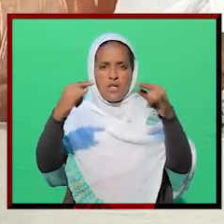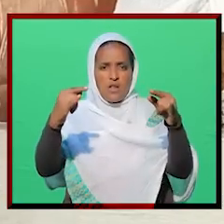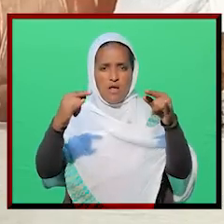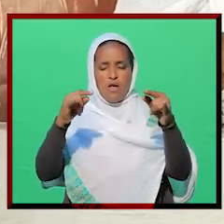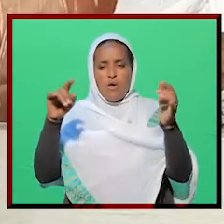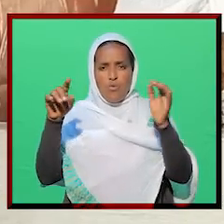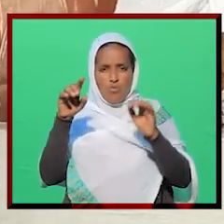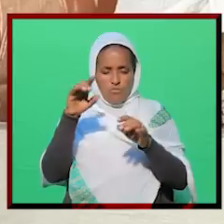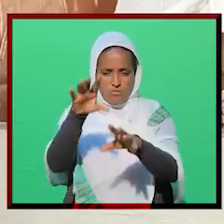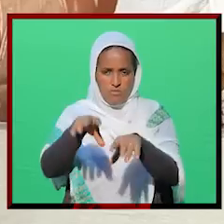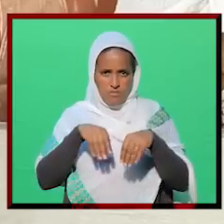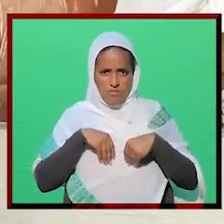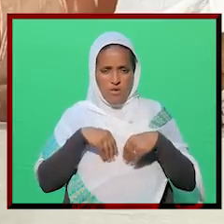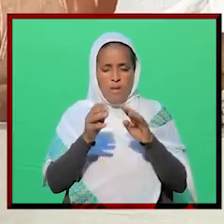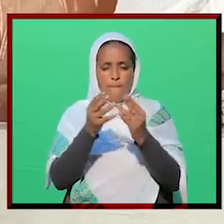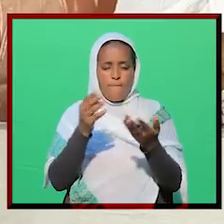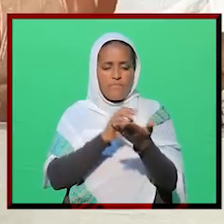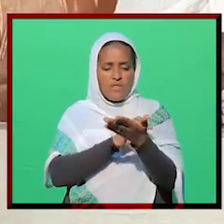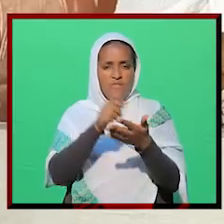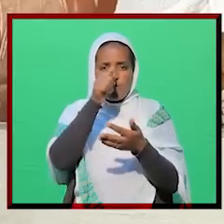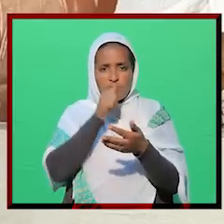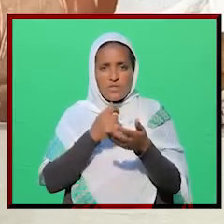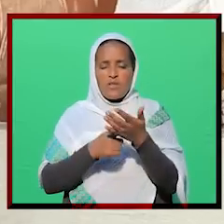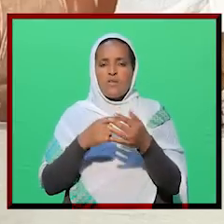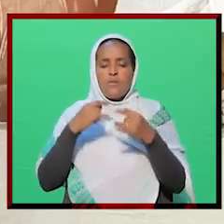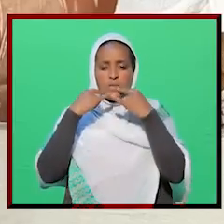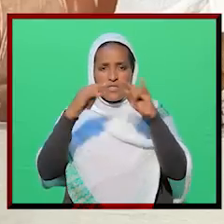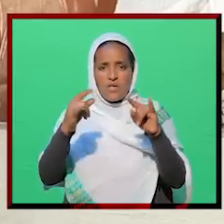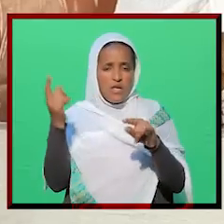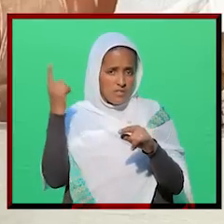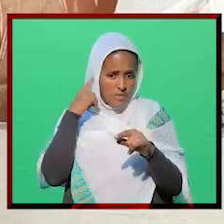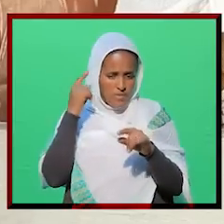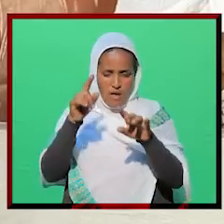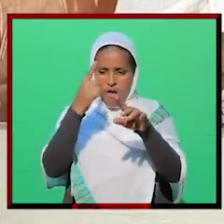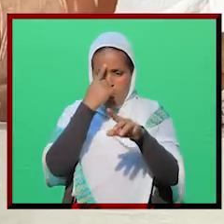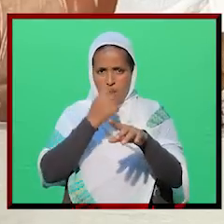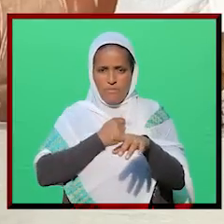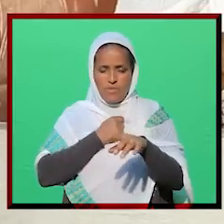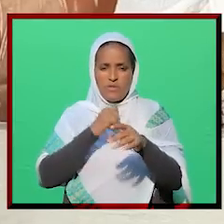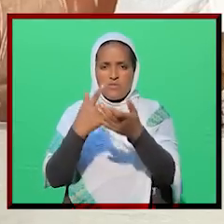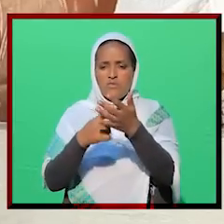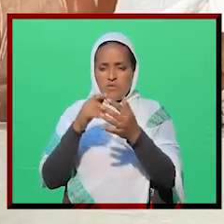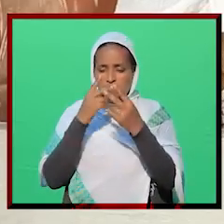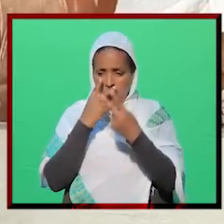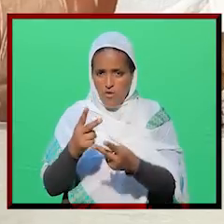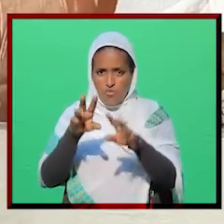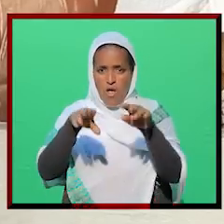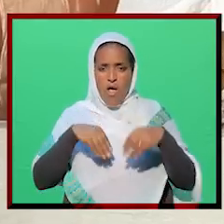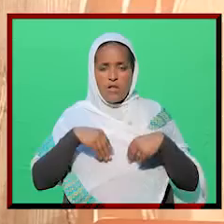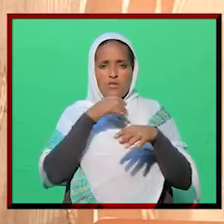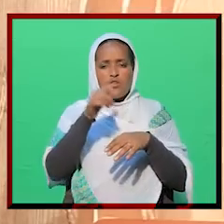ላይ በዜና ሰምታ አመነችው ይላል። ቤተ አይሁድ አካሉን ይዛ እያየችው ያልተቀበለችውን፣ ኢትዮጵያ ግን አምነቶ